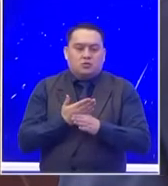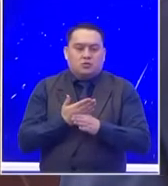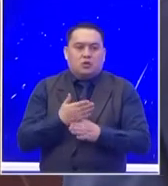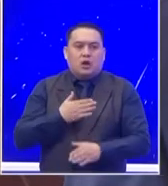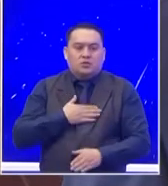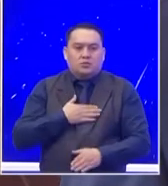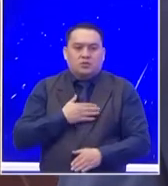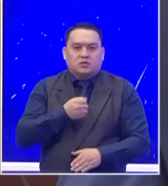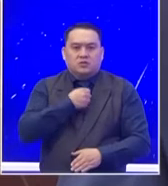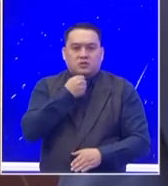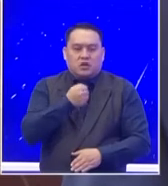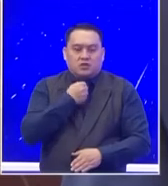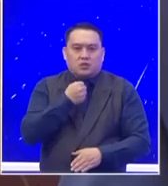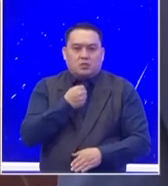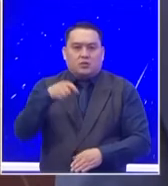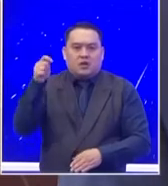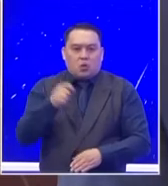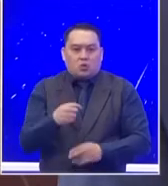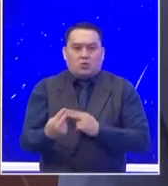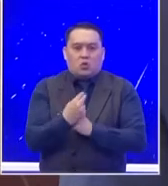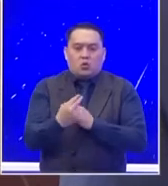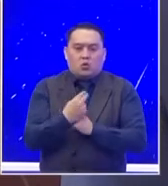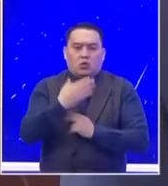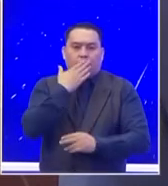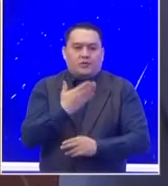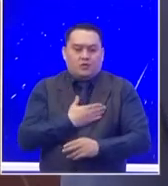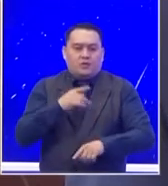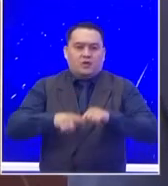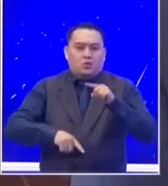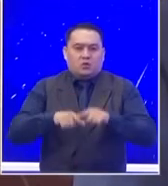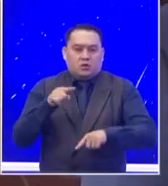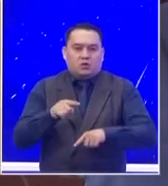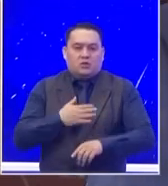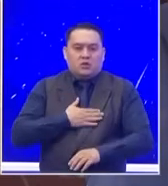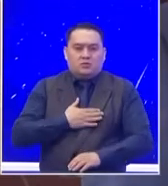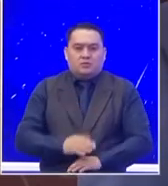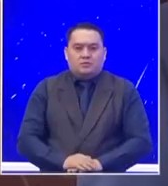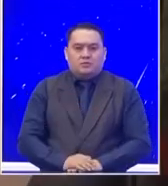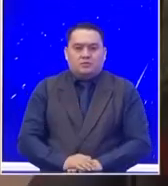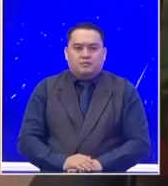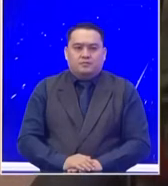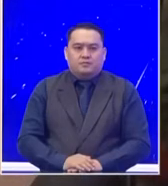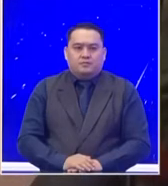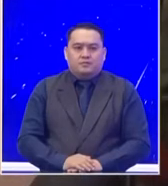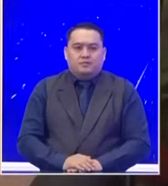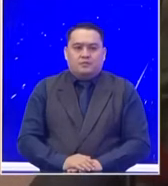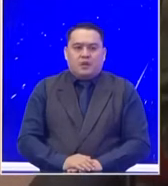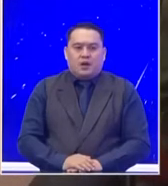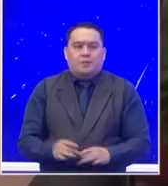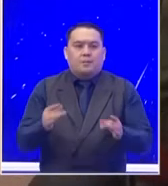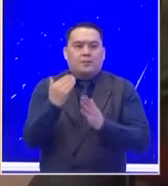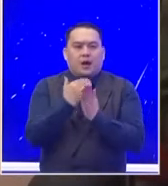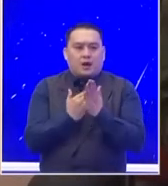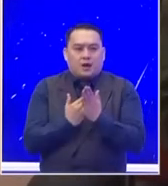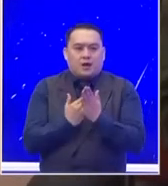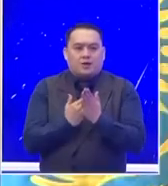нашим старшим товарищам, которые приходят, прививают чувство патриотизма нашим ученикам. Концертная программа получилась